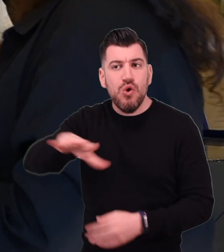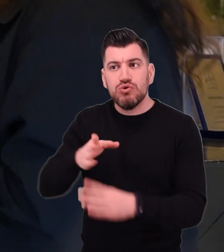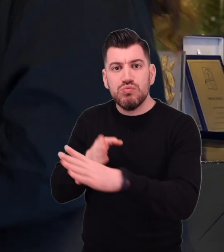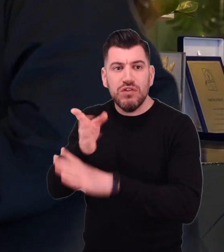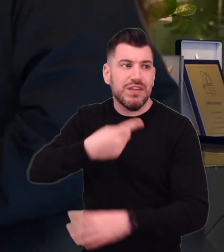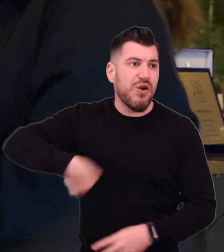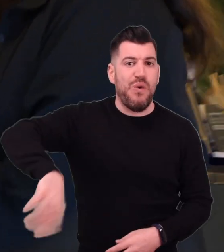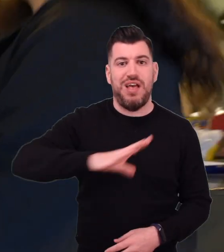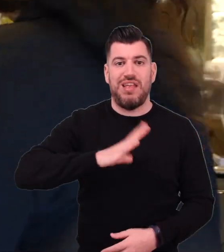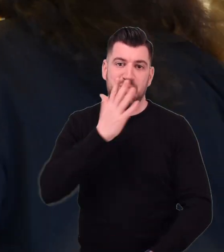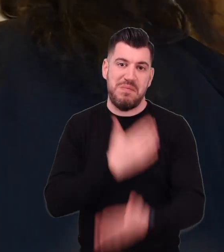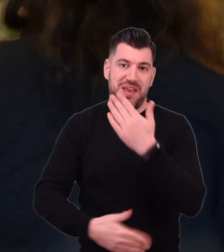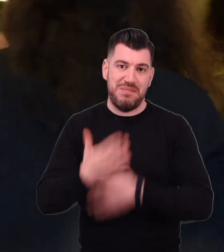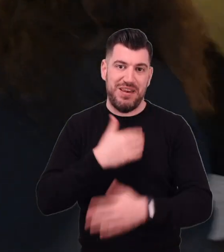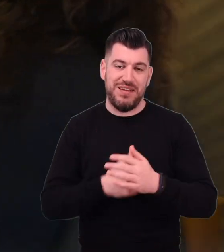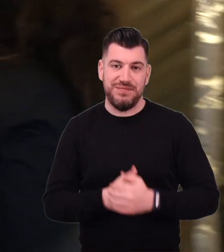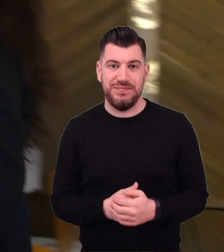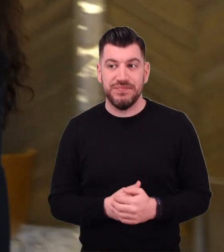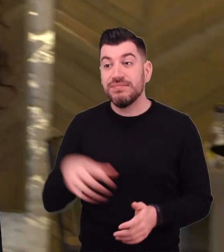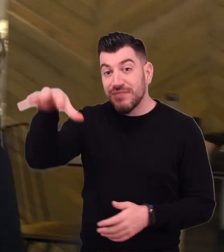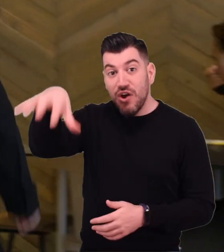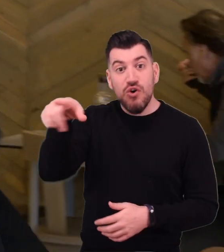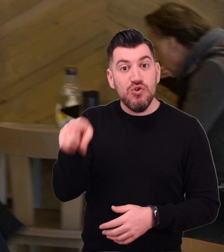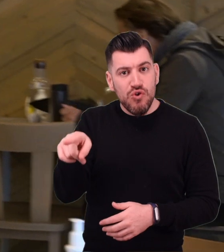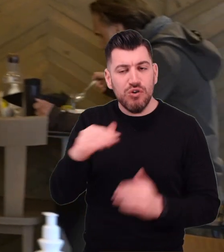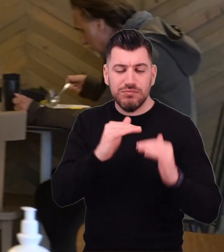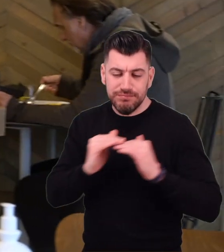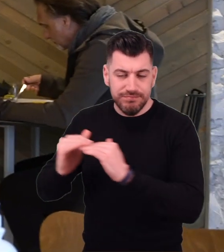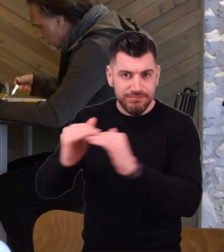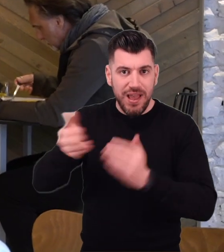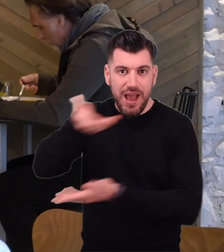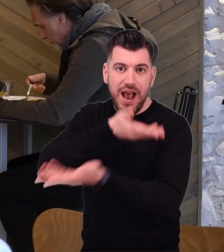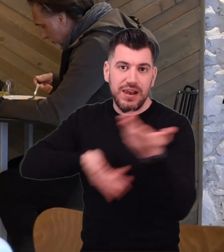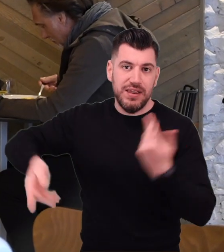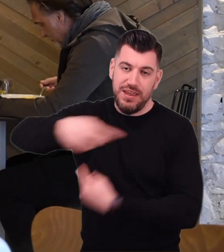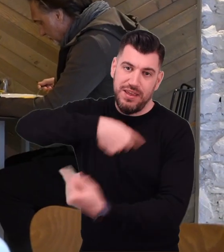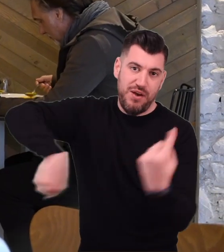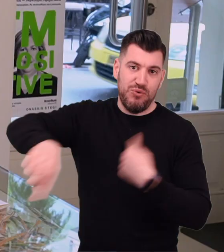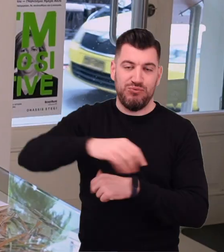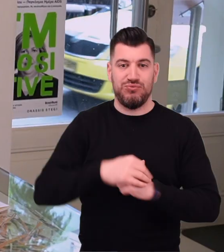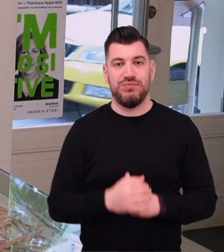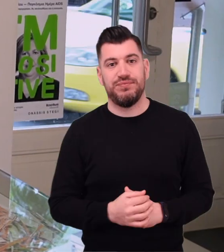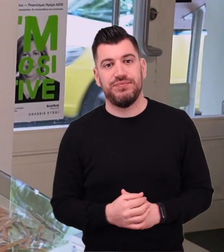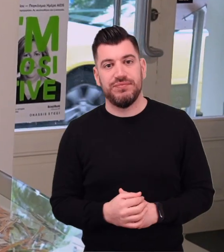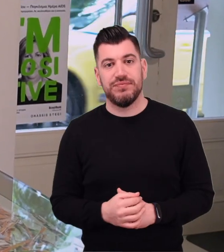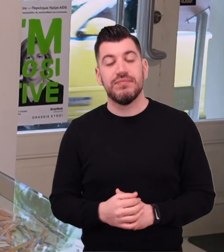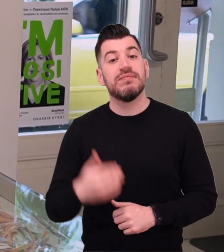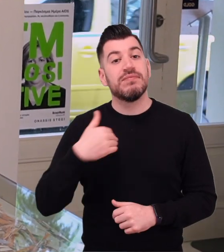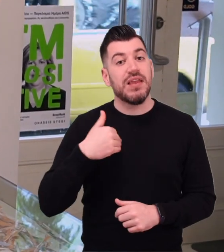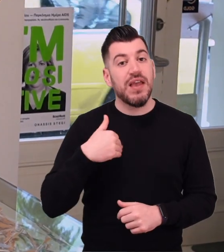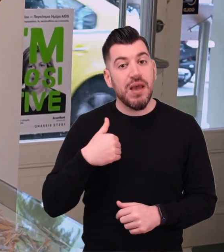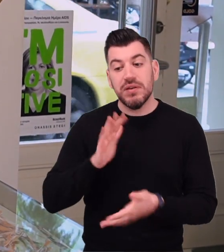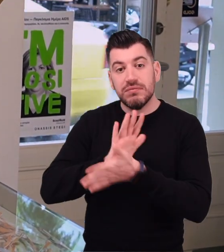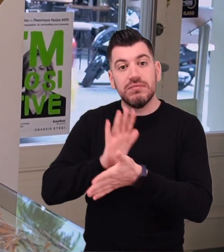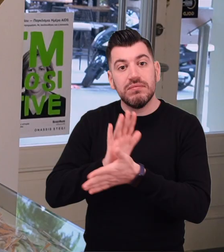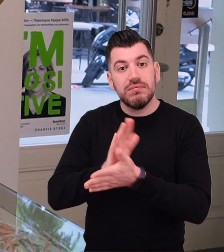σε ανθρώπους με αναπηρία. Ένας χώρος ισότητας και αλληλεγγύης. Εμείς λοιπόν βγάζουμε τη